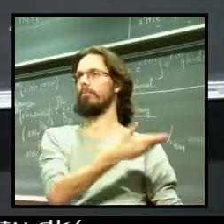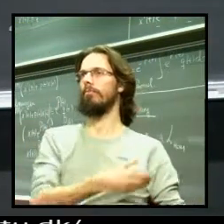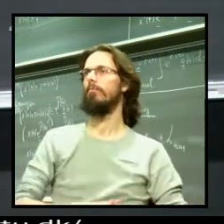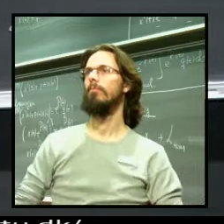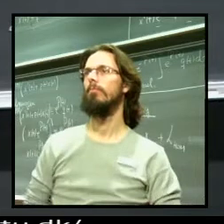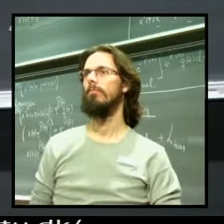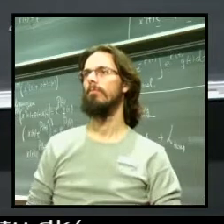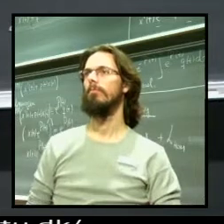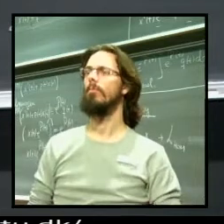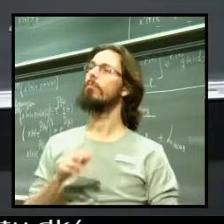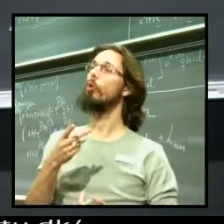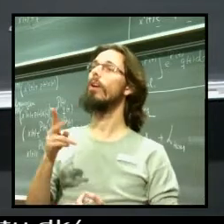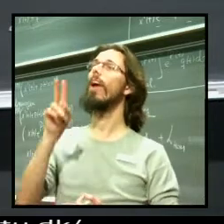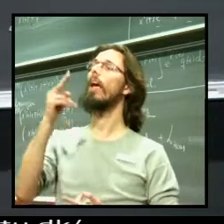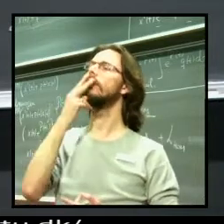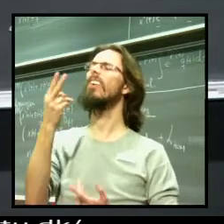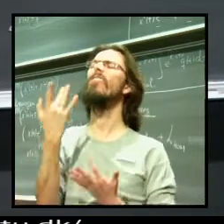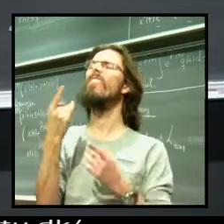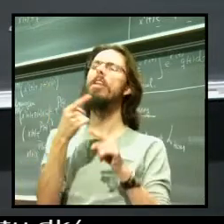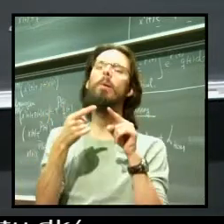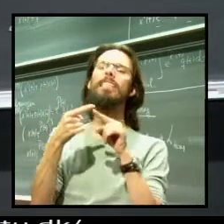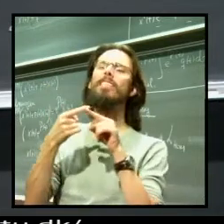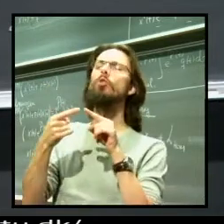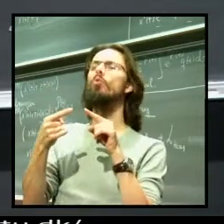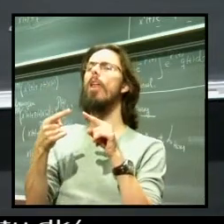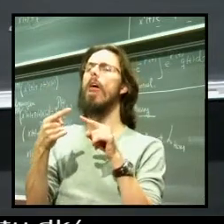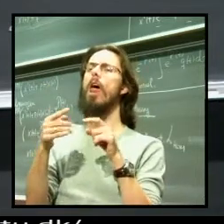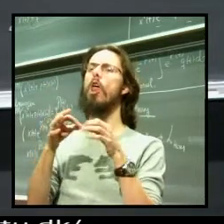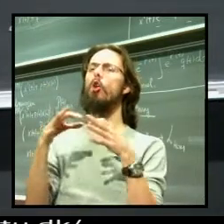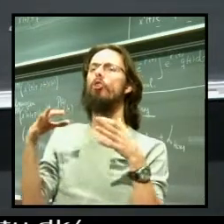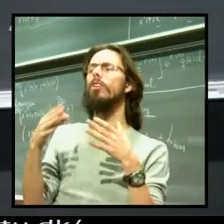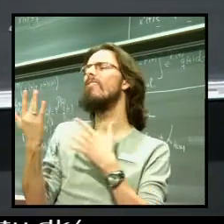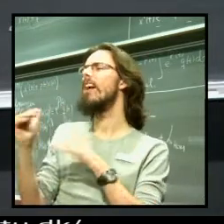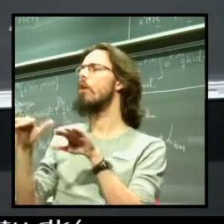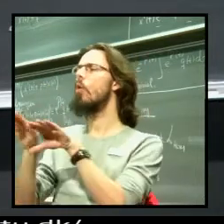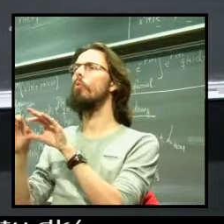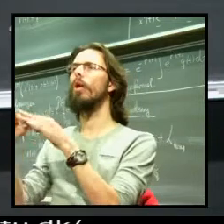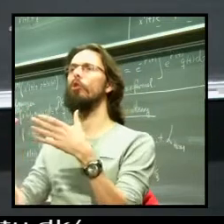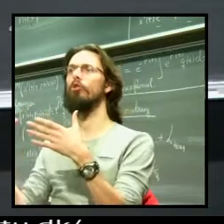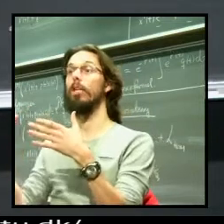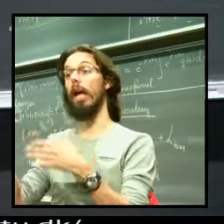I kan se på den, hvad der er den partikulære løsning, og hvad der er den homogene løsning.